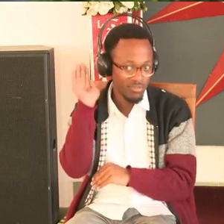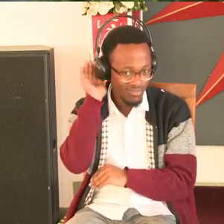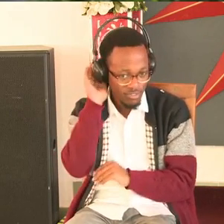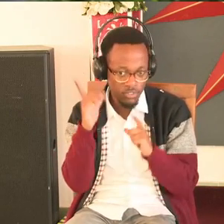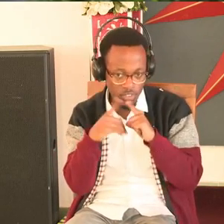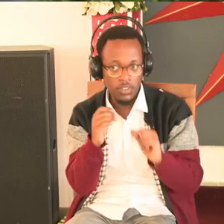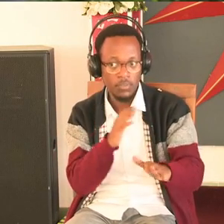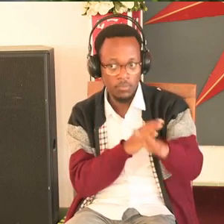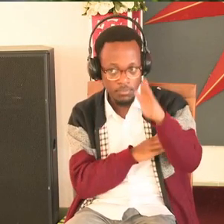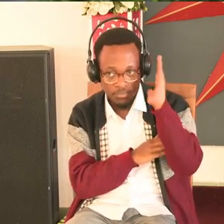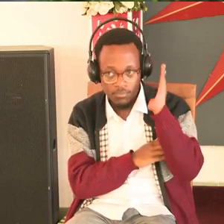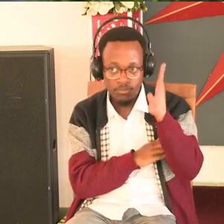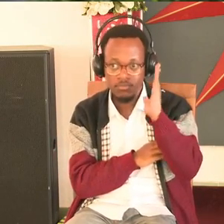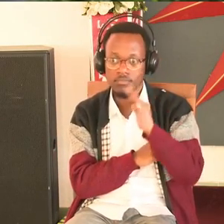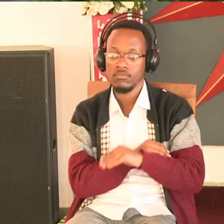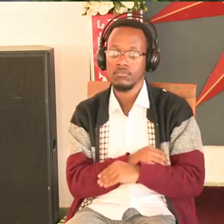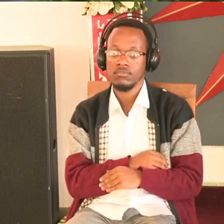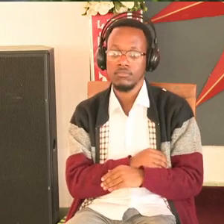yumva ijambo ry'Imana